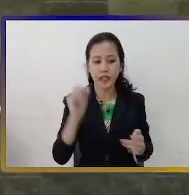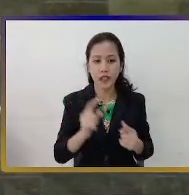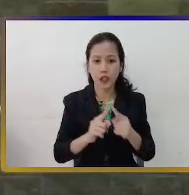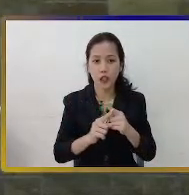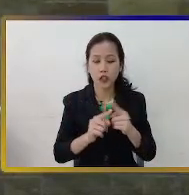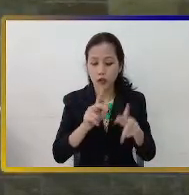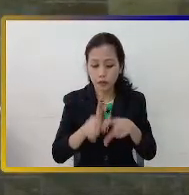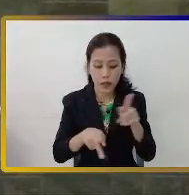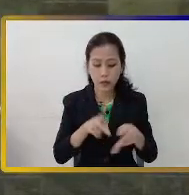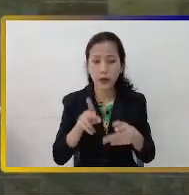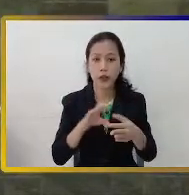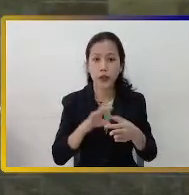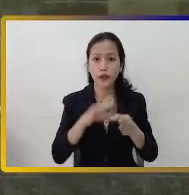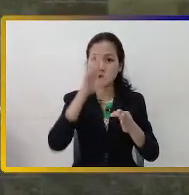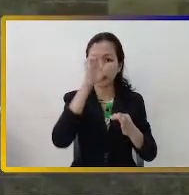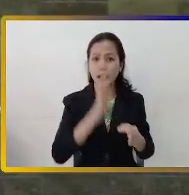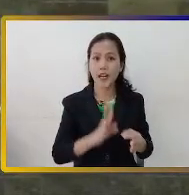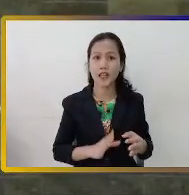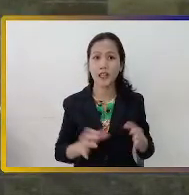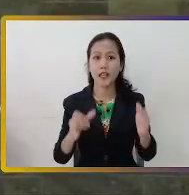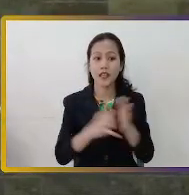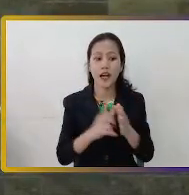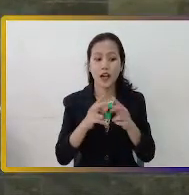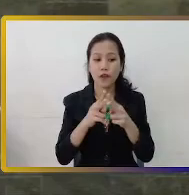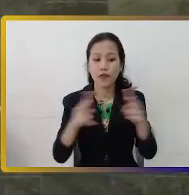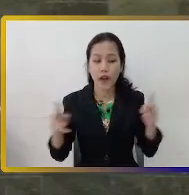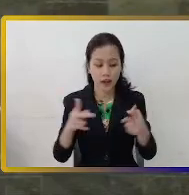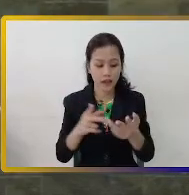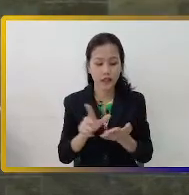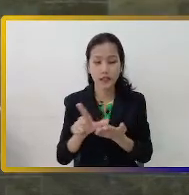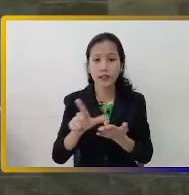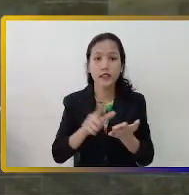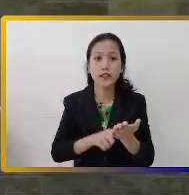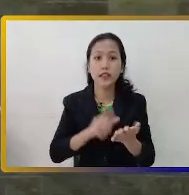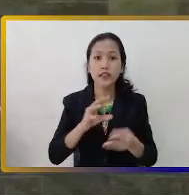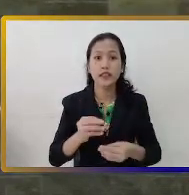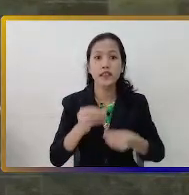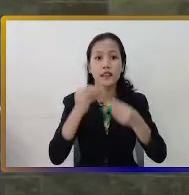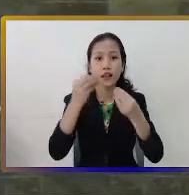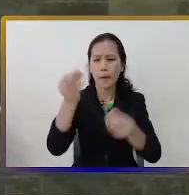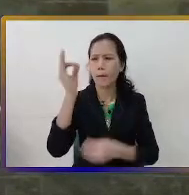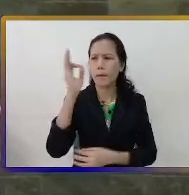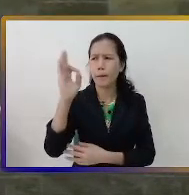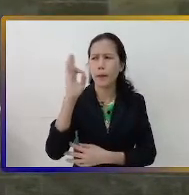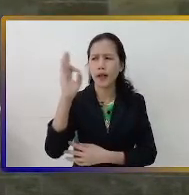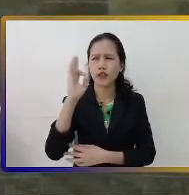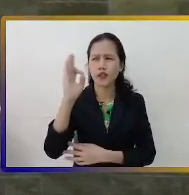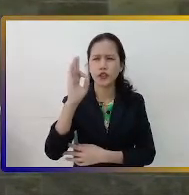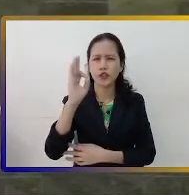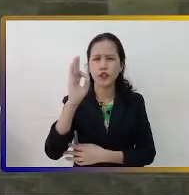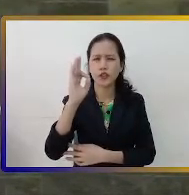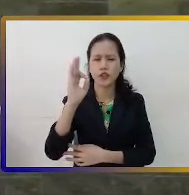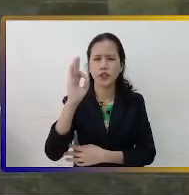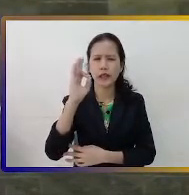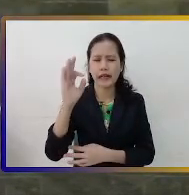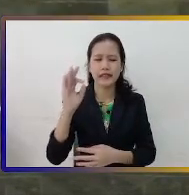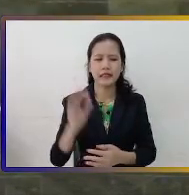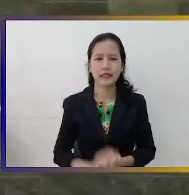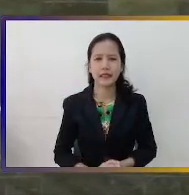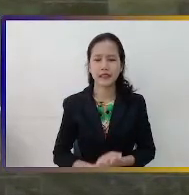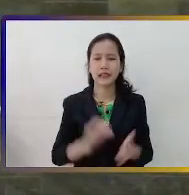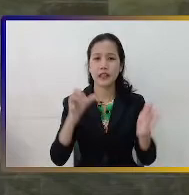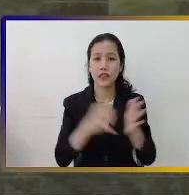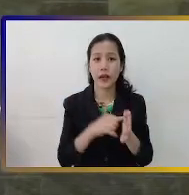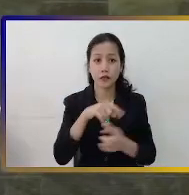people of God. Ang pinaka-lesson po na binigay po sa kanila, ang pinaka-pinipreach po ni Prophet Micah po sa kanila is that